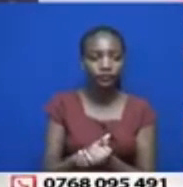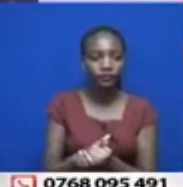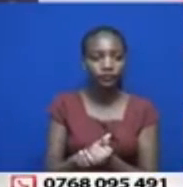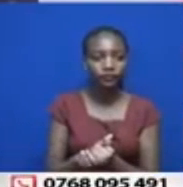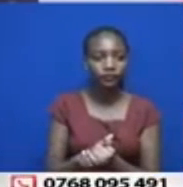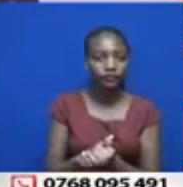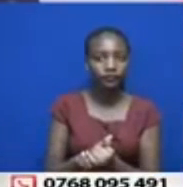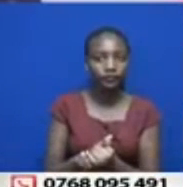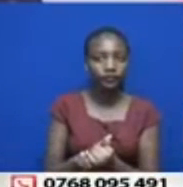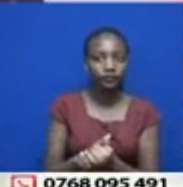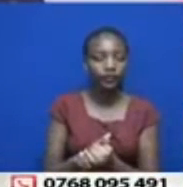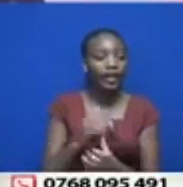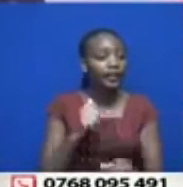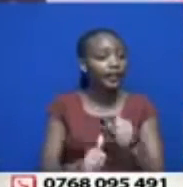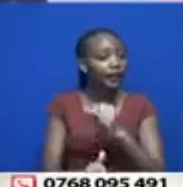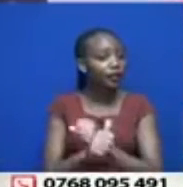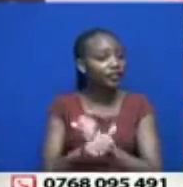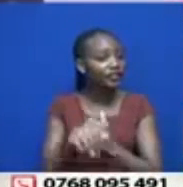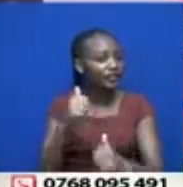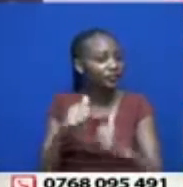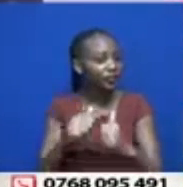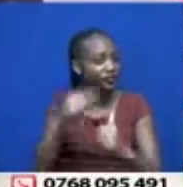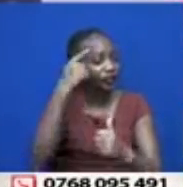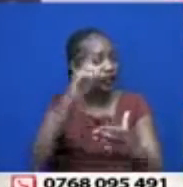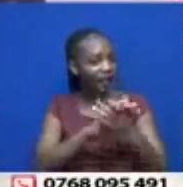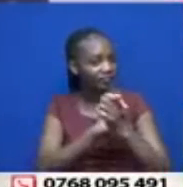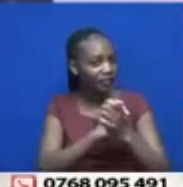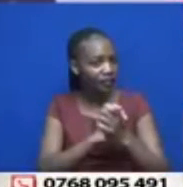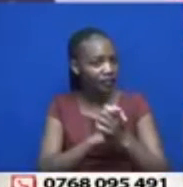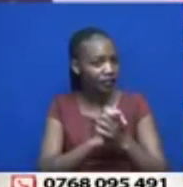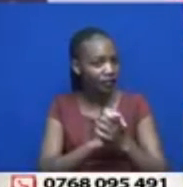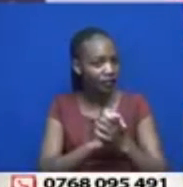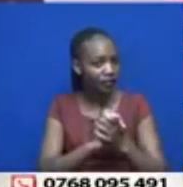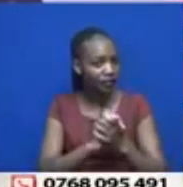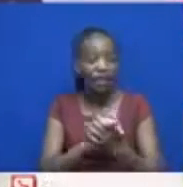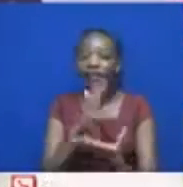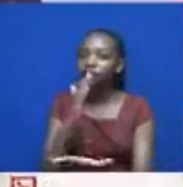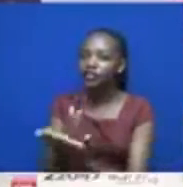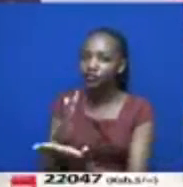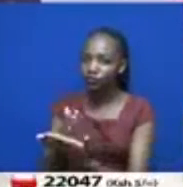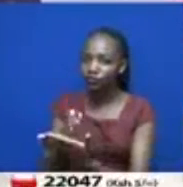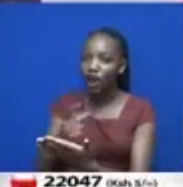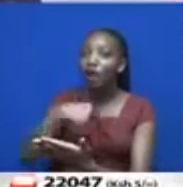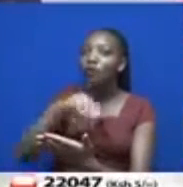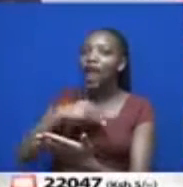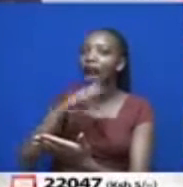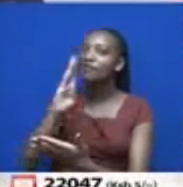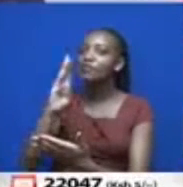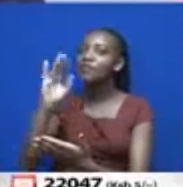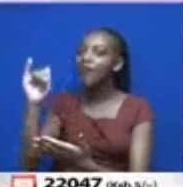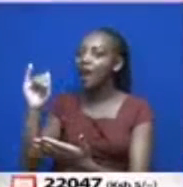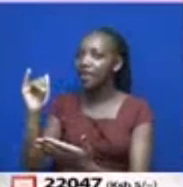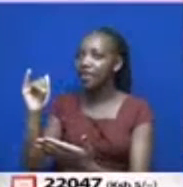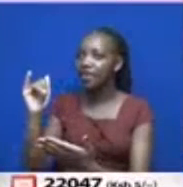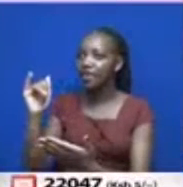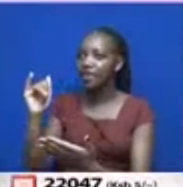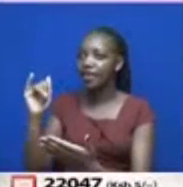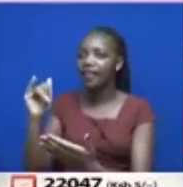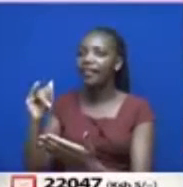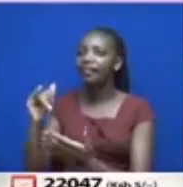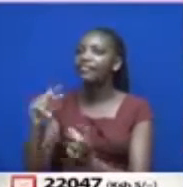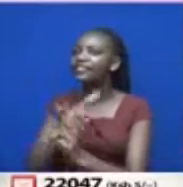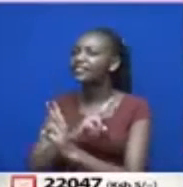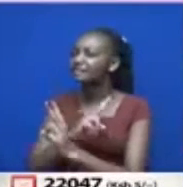handshake kutokana na mkutano huu? Bila shaka. Kwanza tuna swala la BBI. Naam. Na hapo ndio kuna